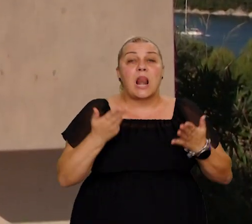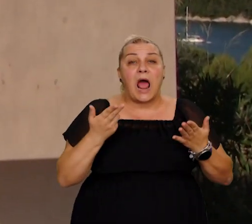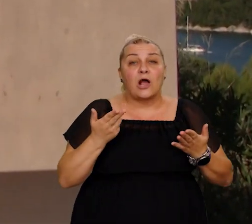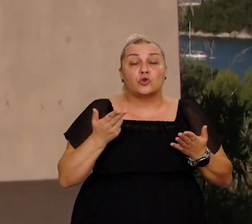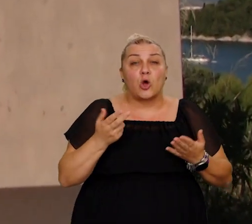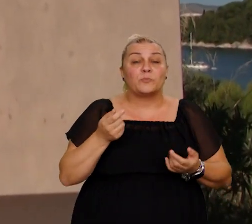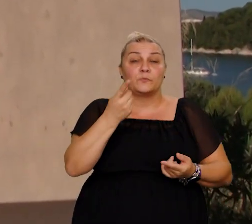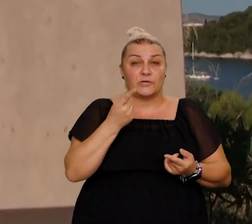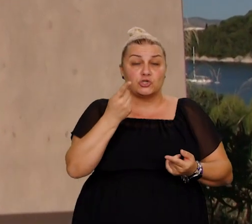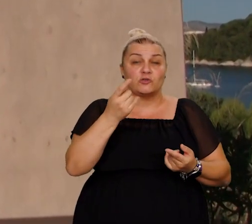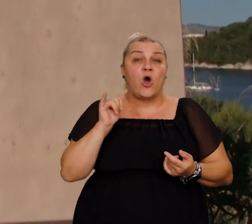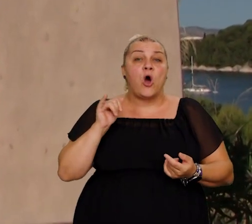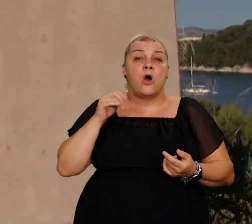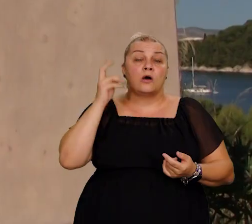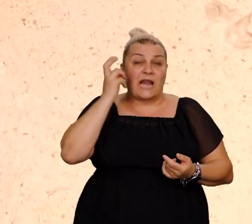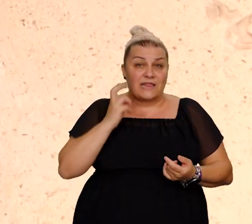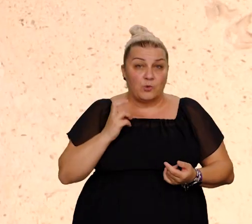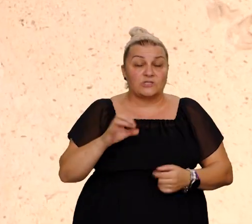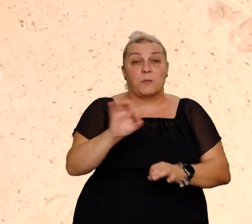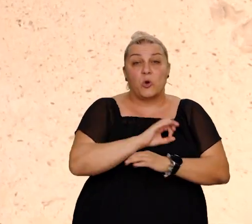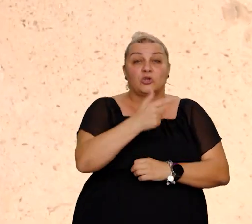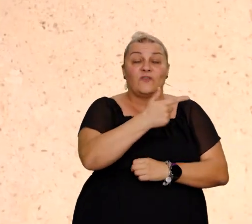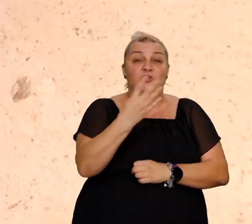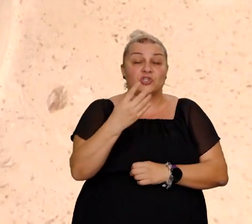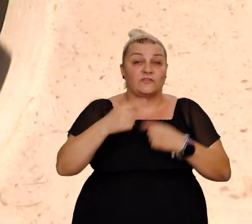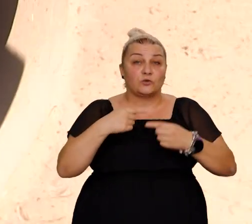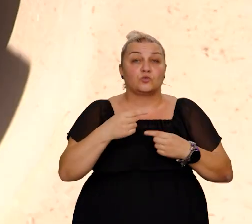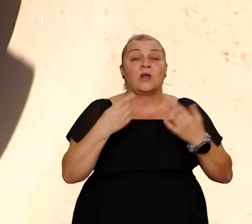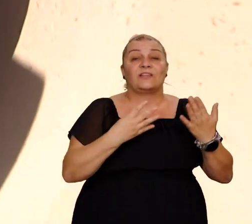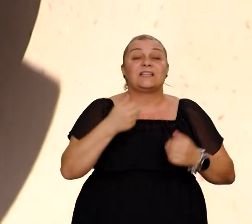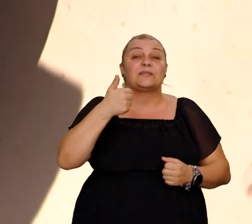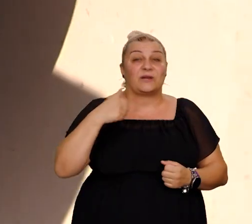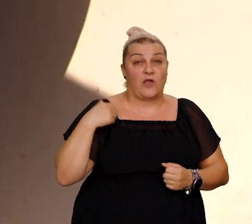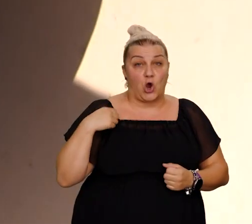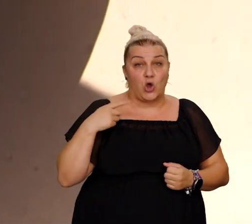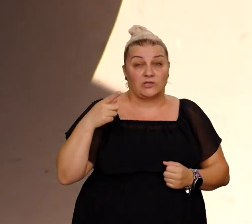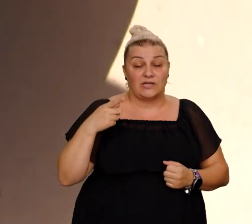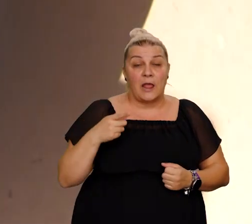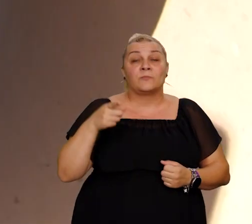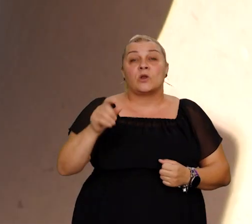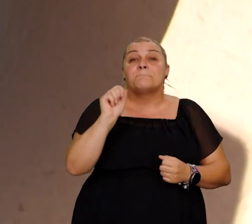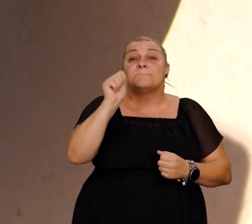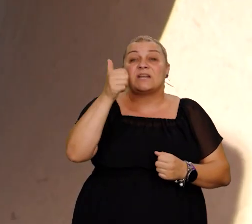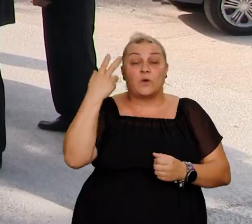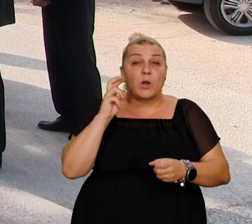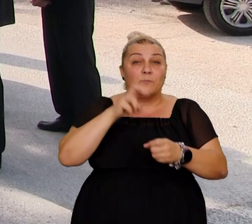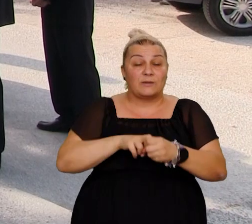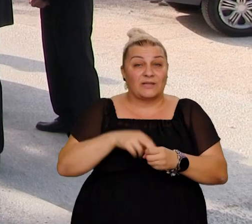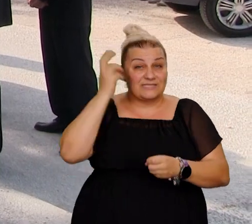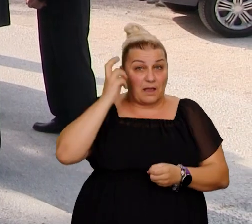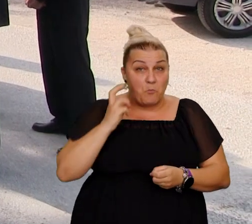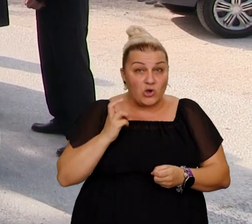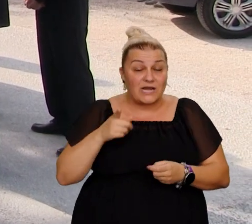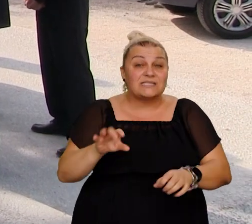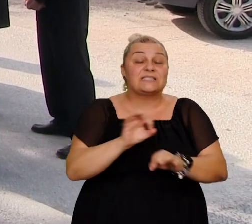66. lakotopničkog raketnog divizijona Hrvatske ratne mornarice, poginuo je 24. rujna 1921. godine. Prvi je